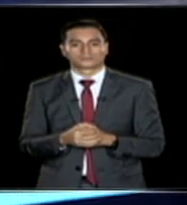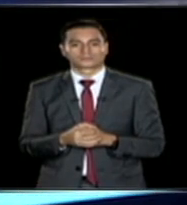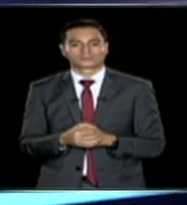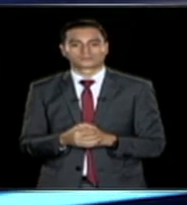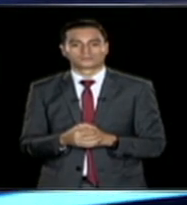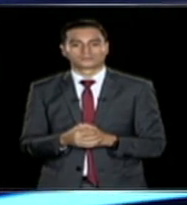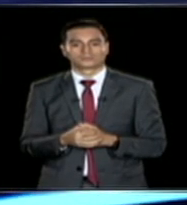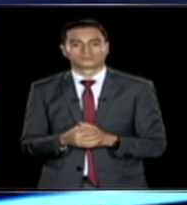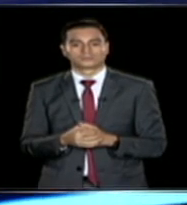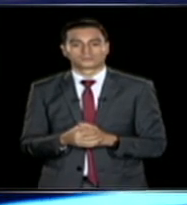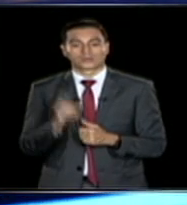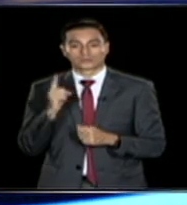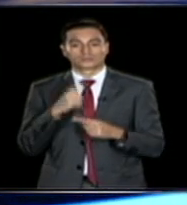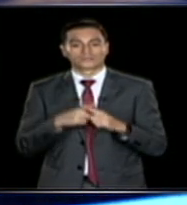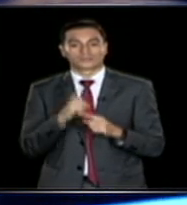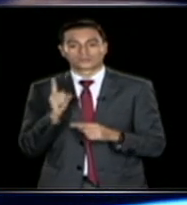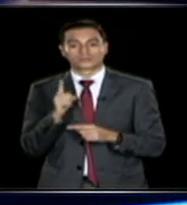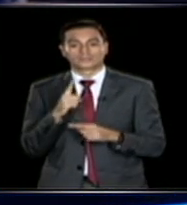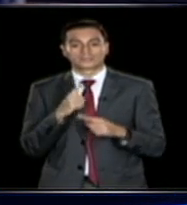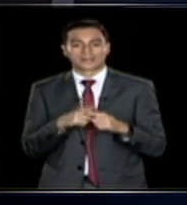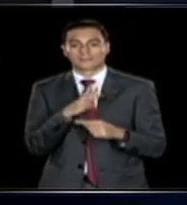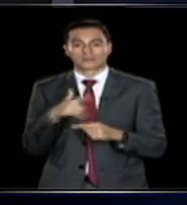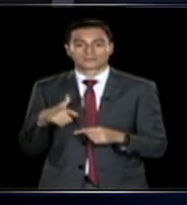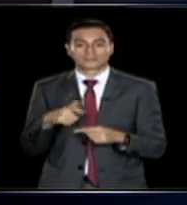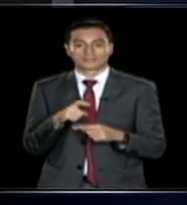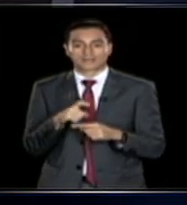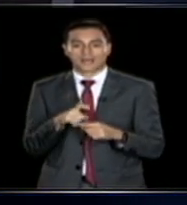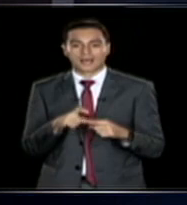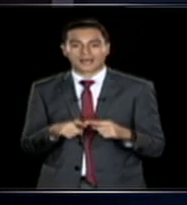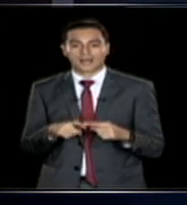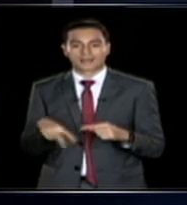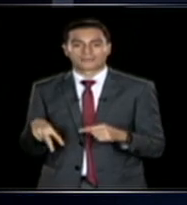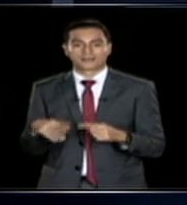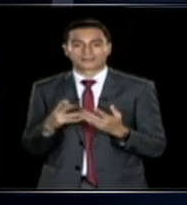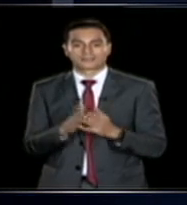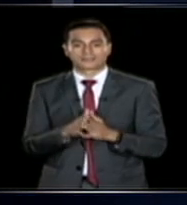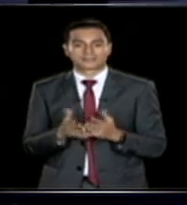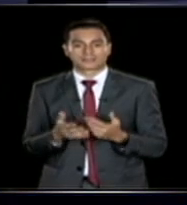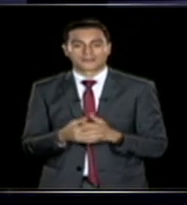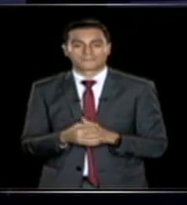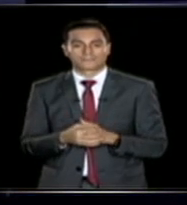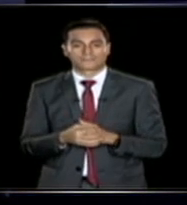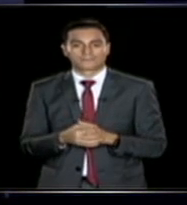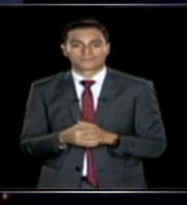11 في 11 زائد 160 على 8